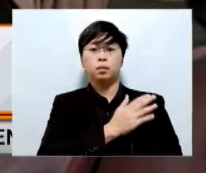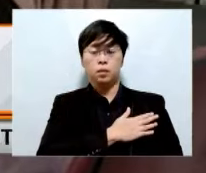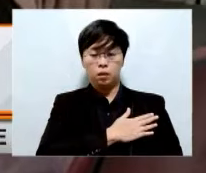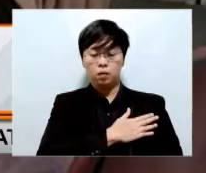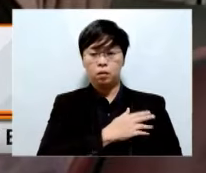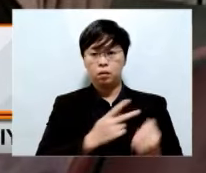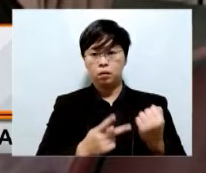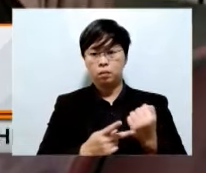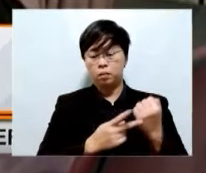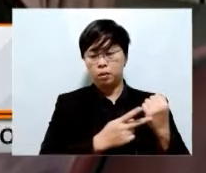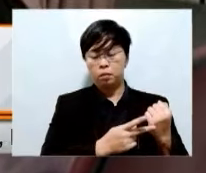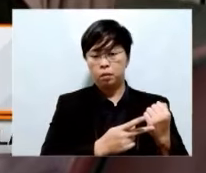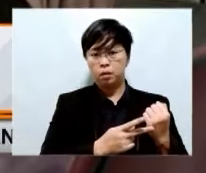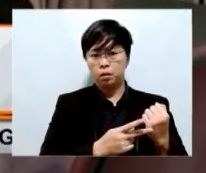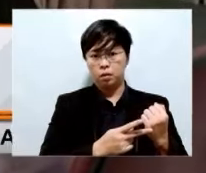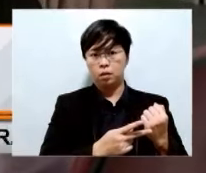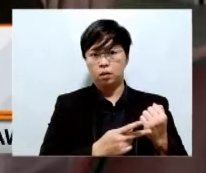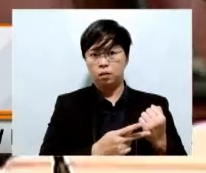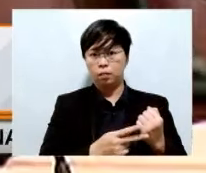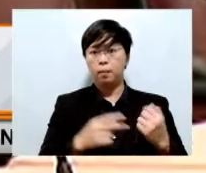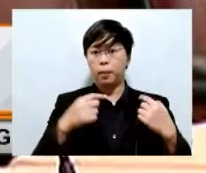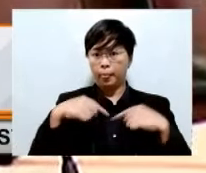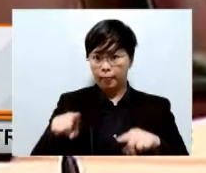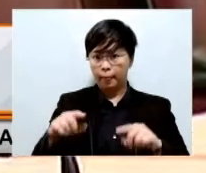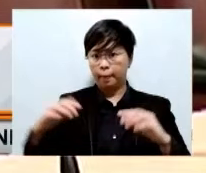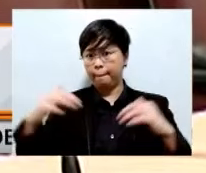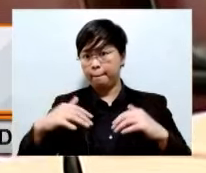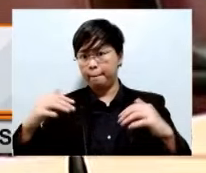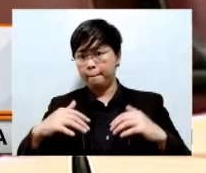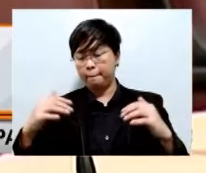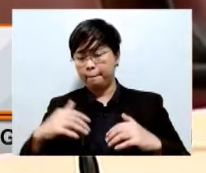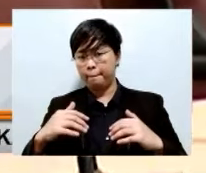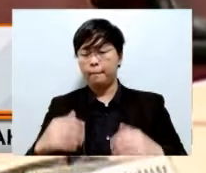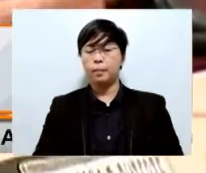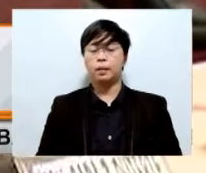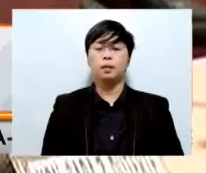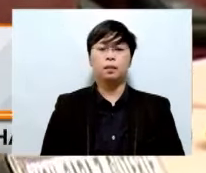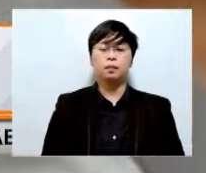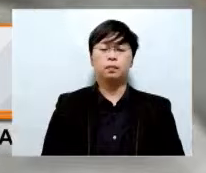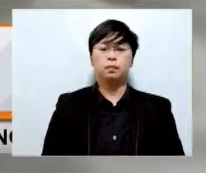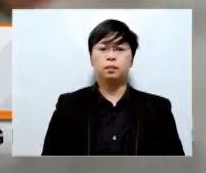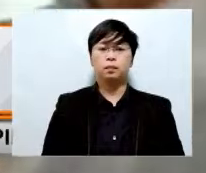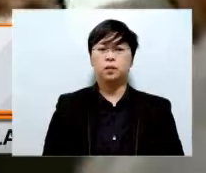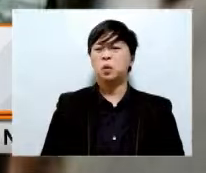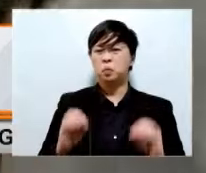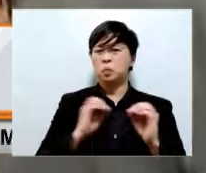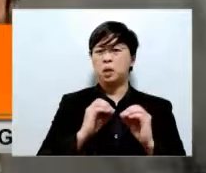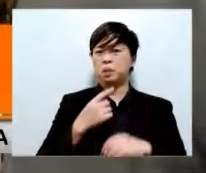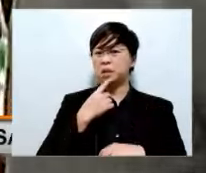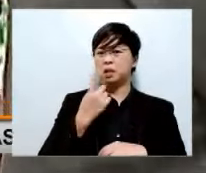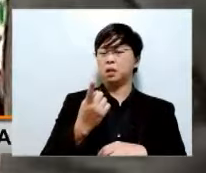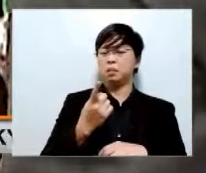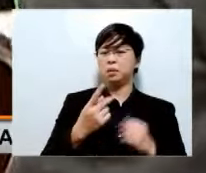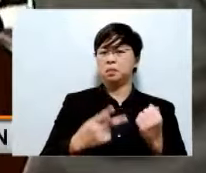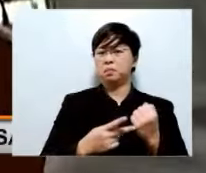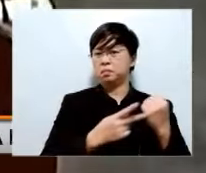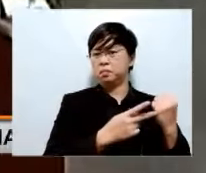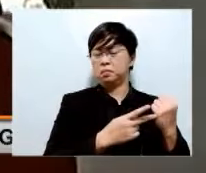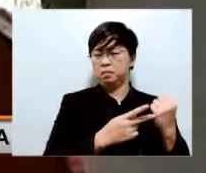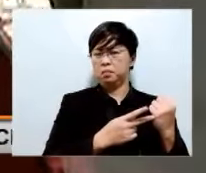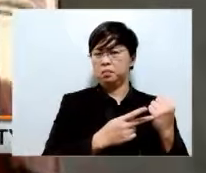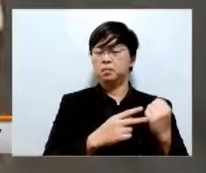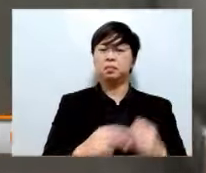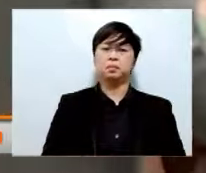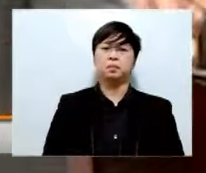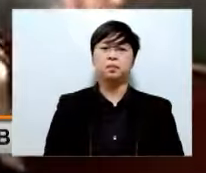questionableng paggastos sa confidential funds. Wala pang pahayag ang bise kaugnay dito. Nagbabalita mula sa Frontline, Marianne